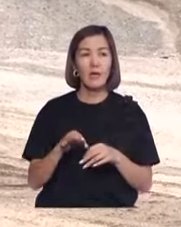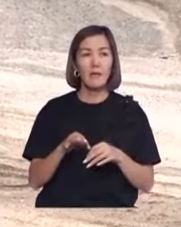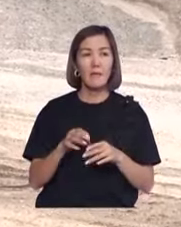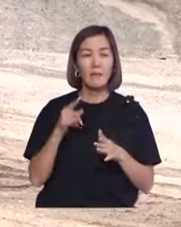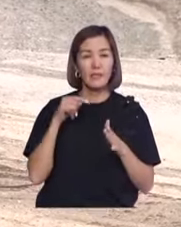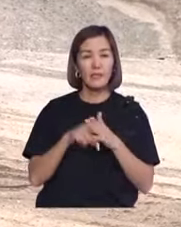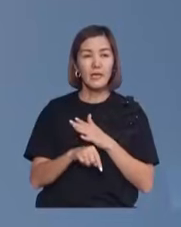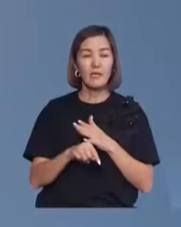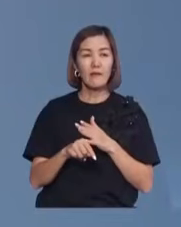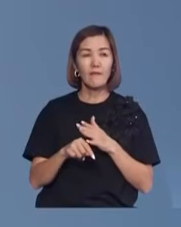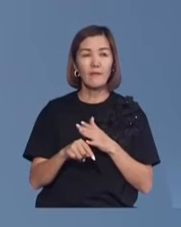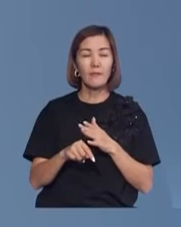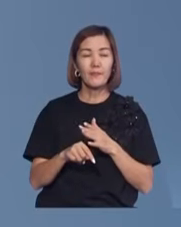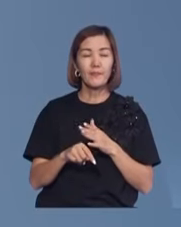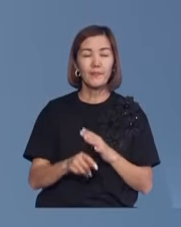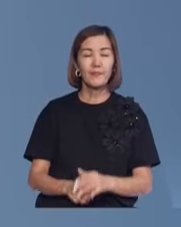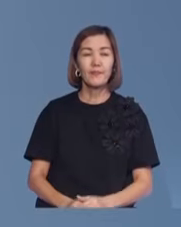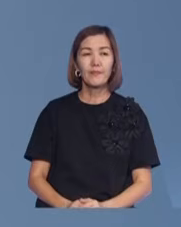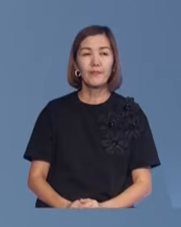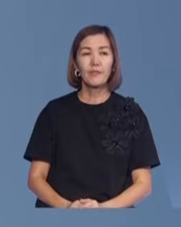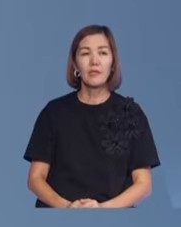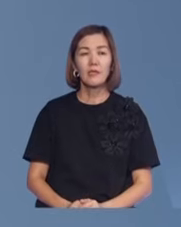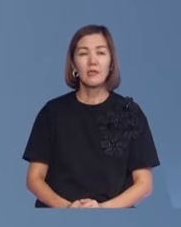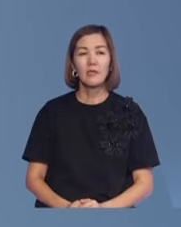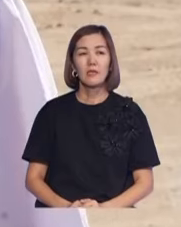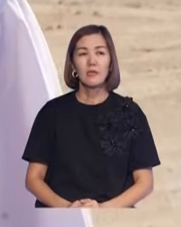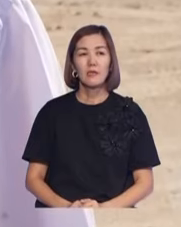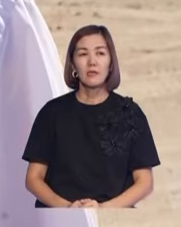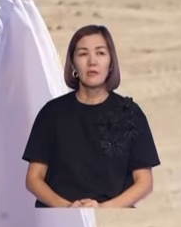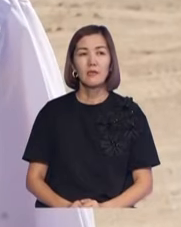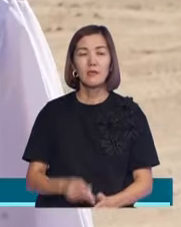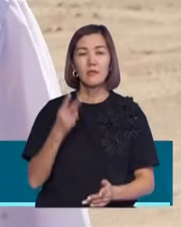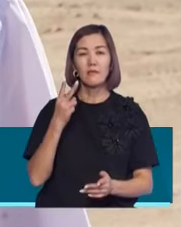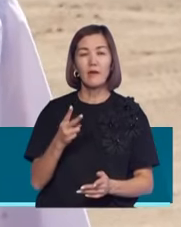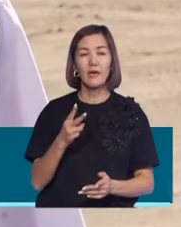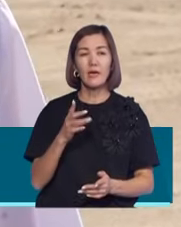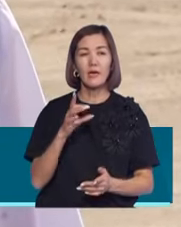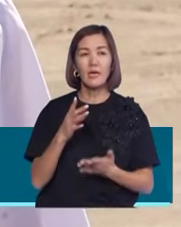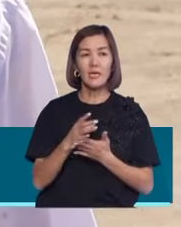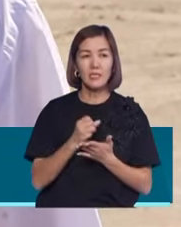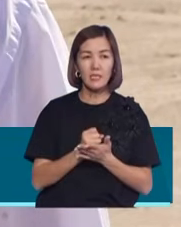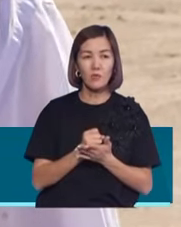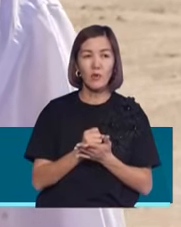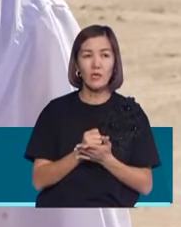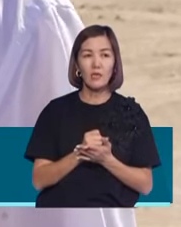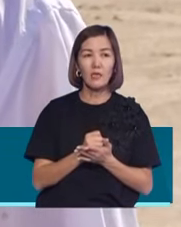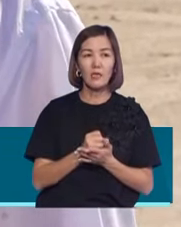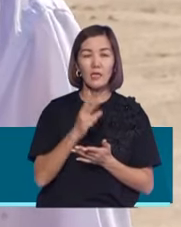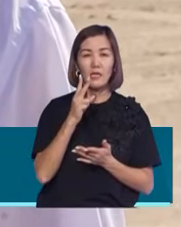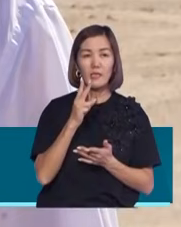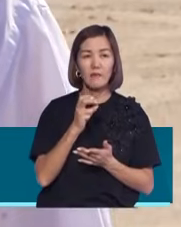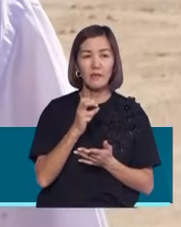здание воздухоопорных сооружений. Два резервуара по 150 кубов, два резервуара по 300 кубов. И тут